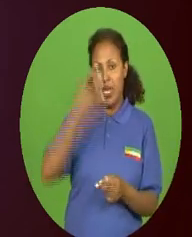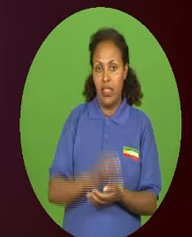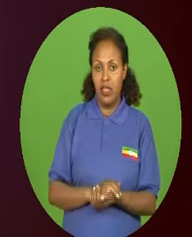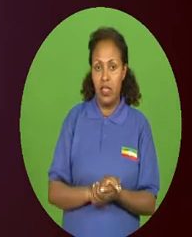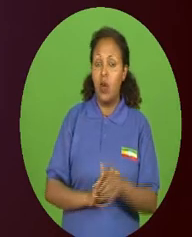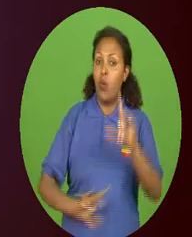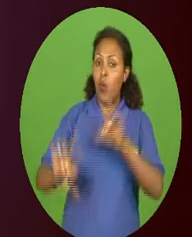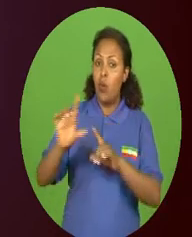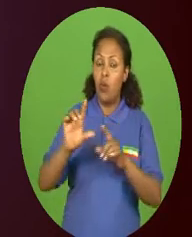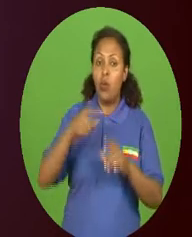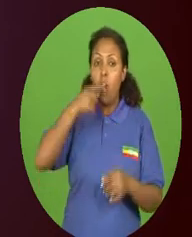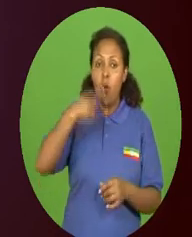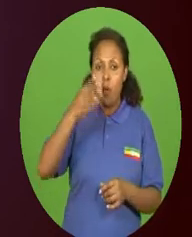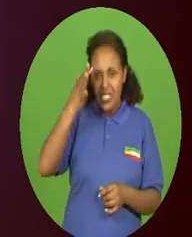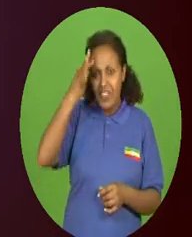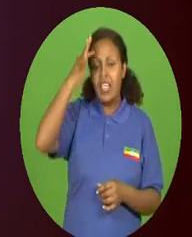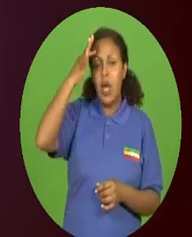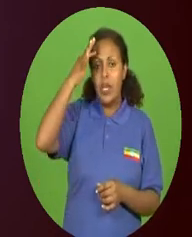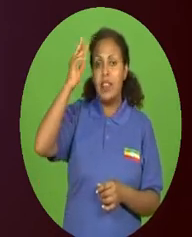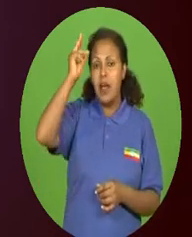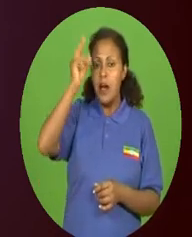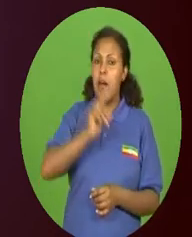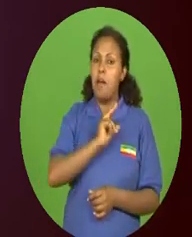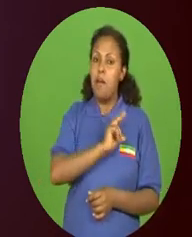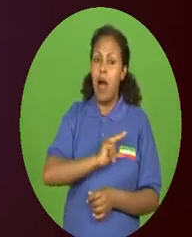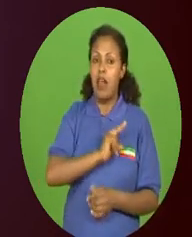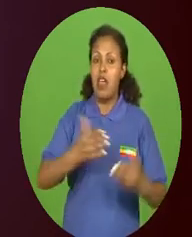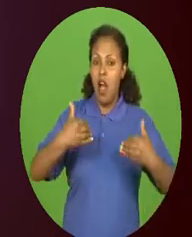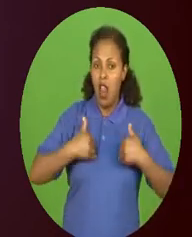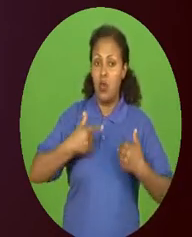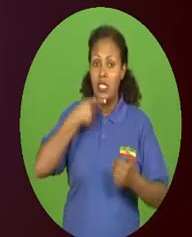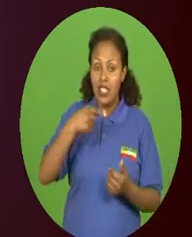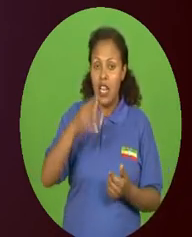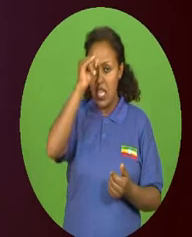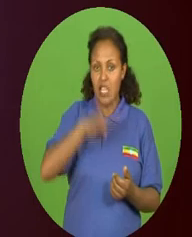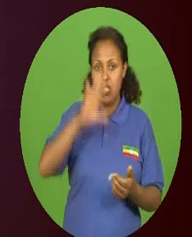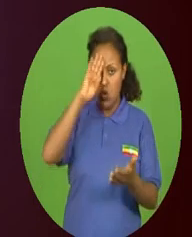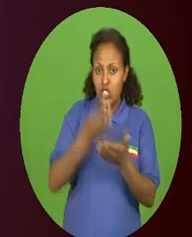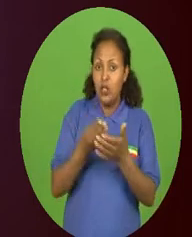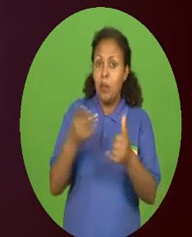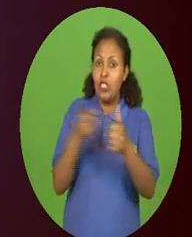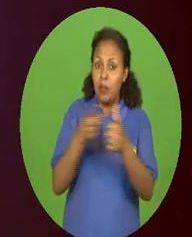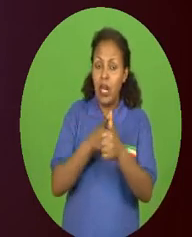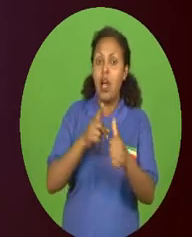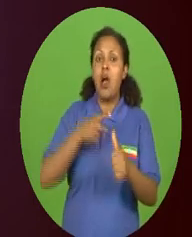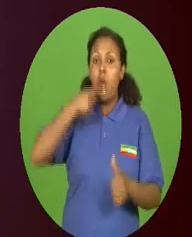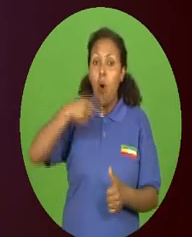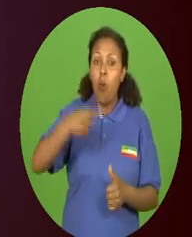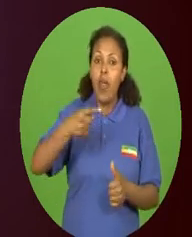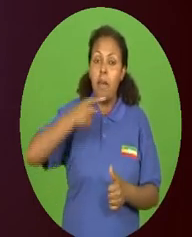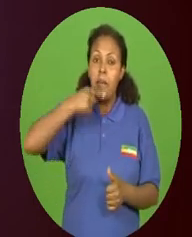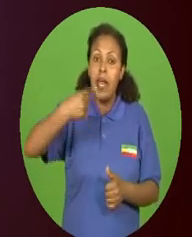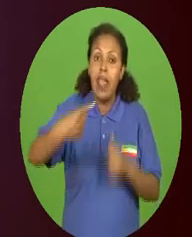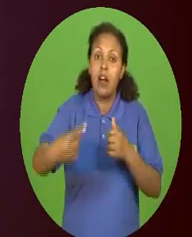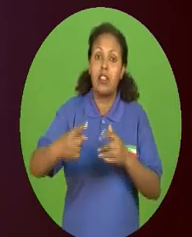ዘፈቀዳዊነት። ቋንቋ የዘፈቀዳዊነት ባህሪ አለው ስንል የሰው ልጅ መጀመሪያ